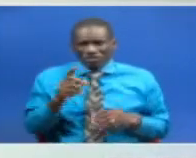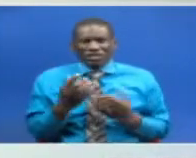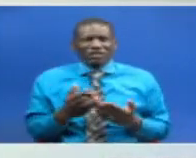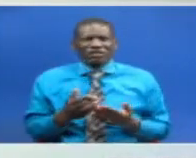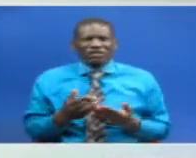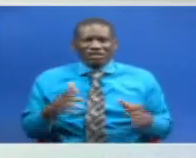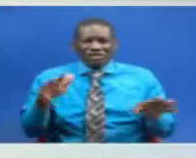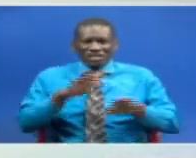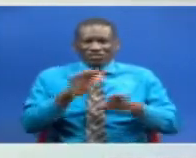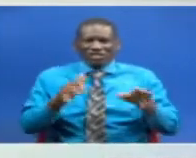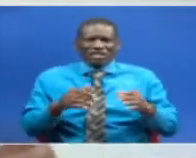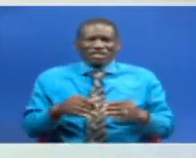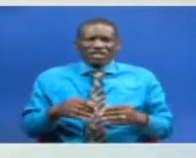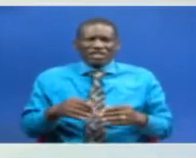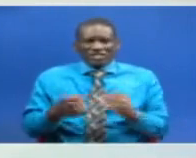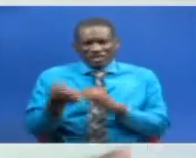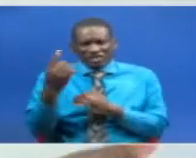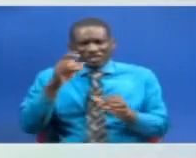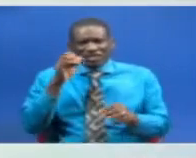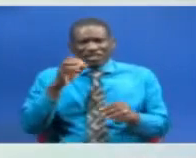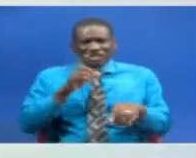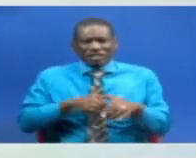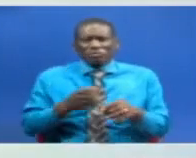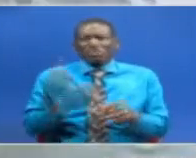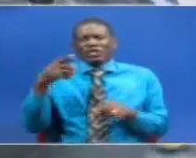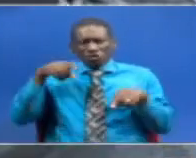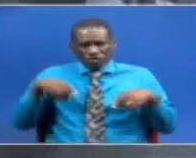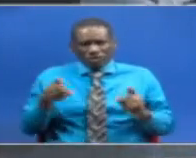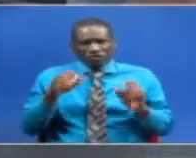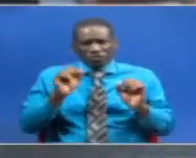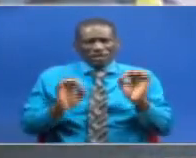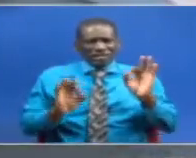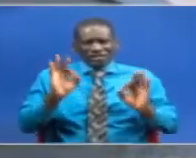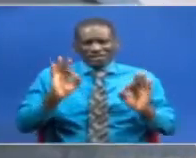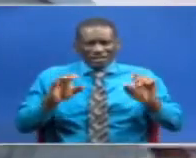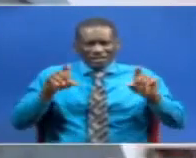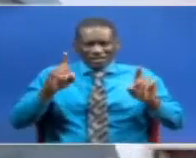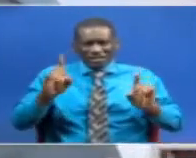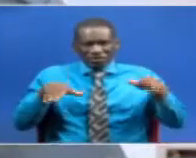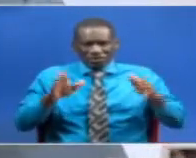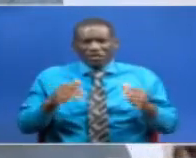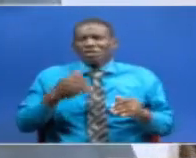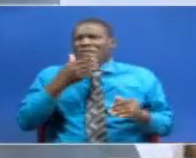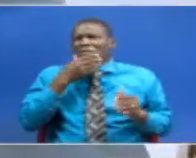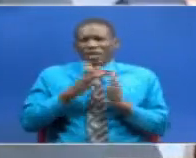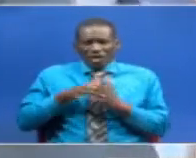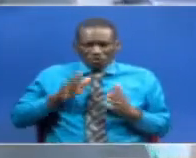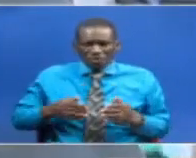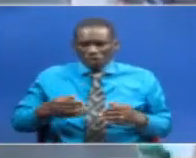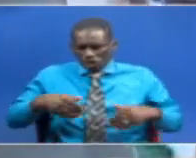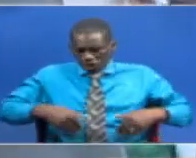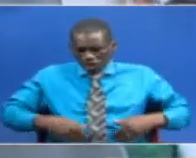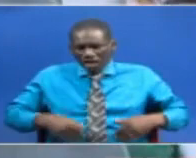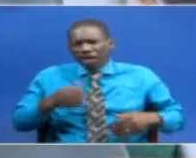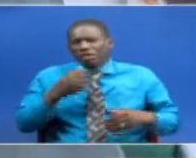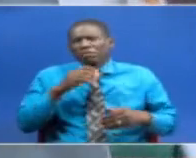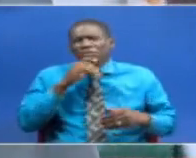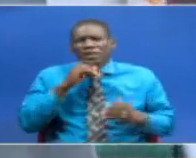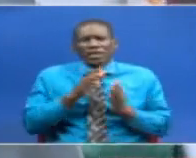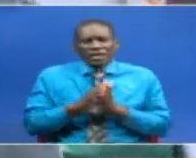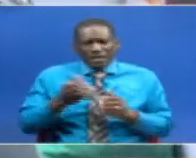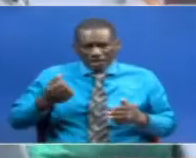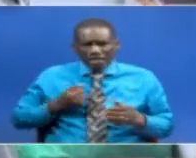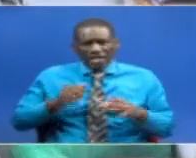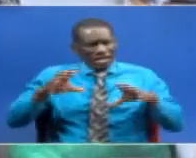goes kujielewa. The moment unajielewa you can easily style yourself. Waume kwa wake, wavulana kwa wasichana,